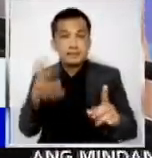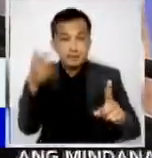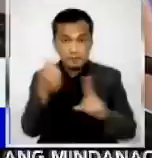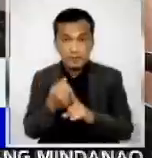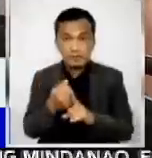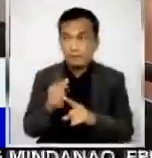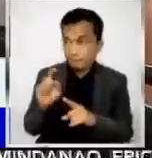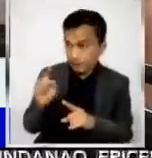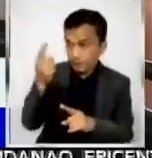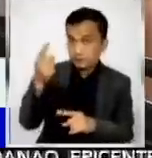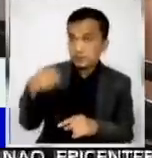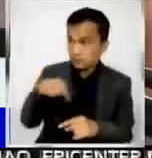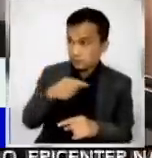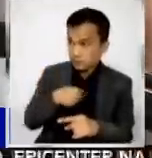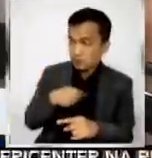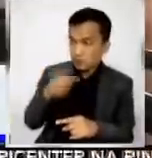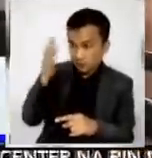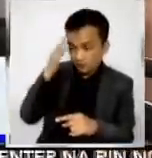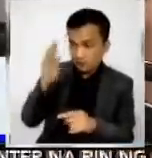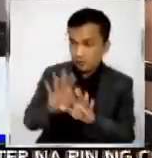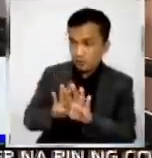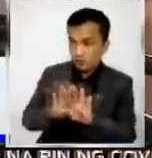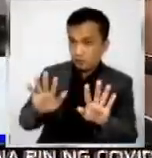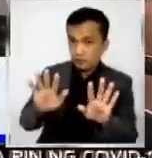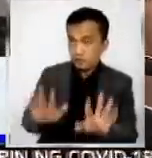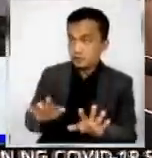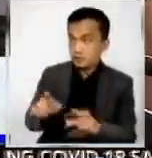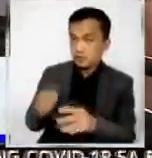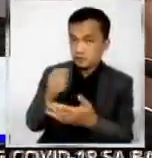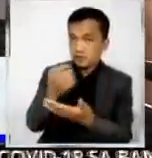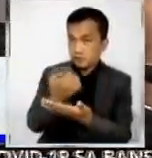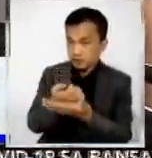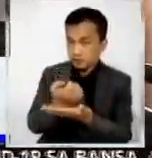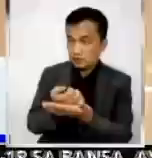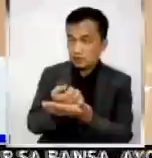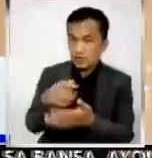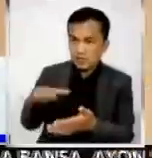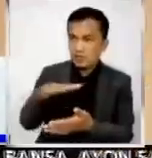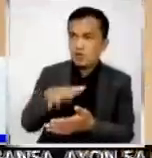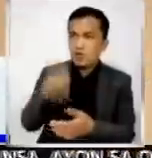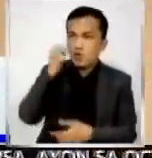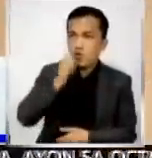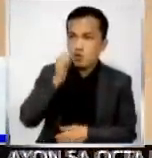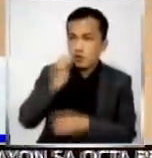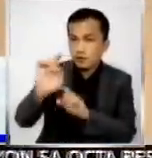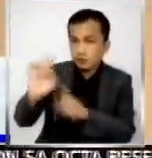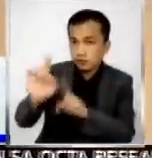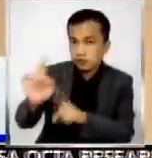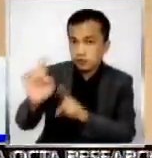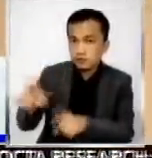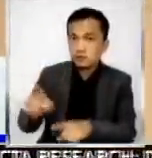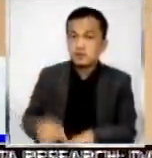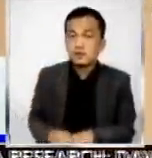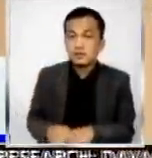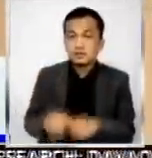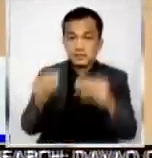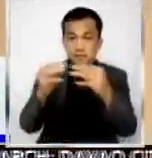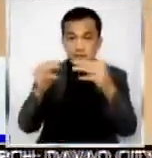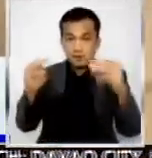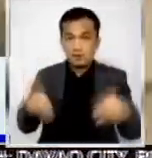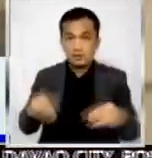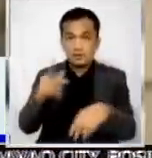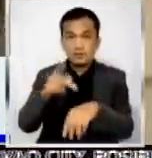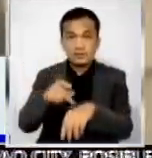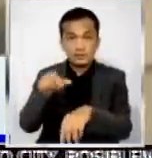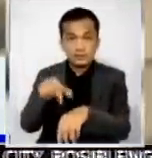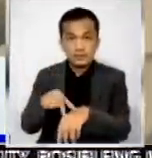talaga naka-frontline sa atin, no, sa economy natin. Sila araw-araw pumapasok. Sa isang mall naman sa Parañaque, isinagawa ang